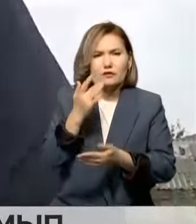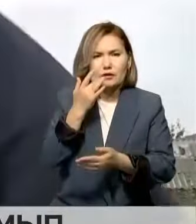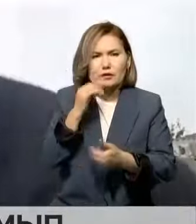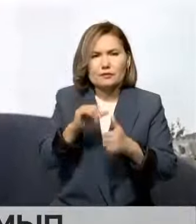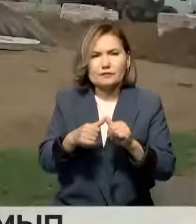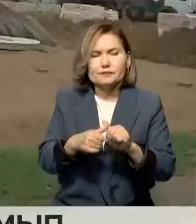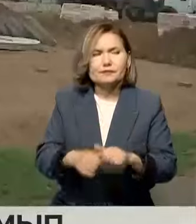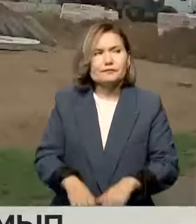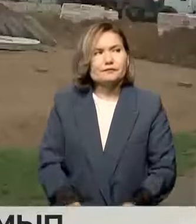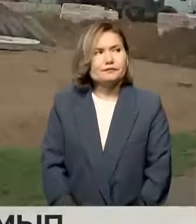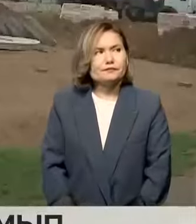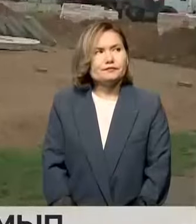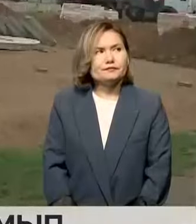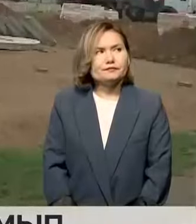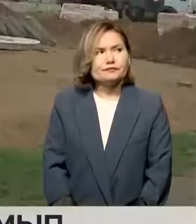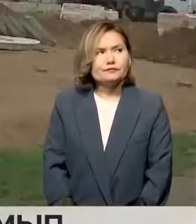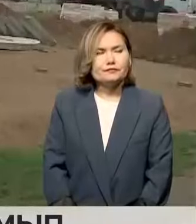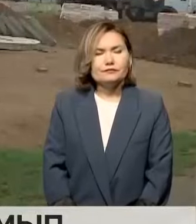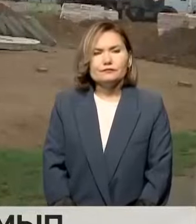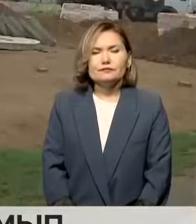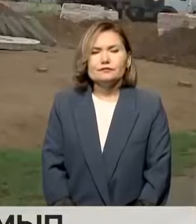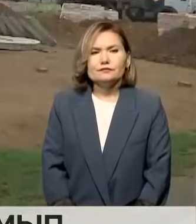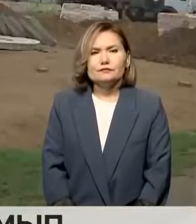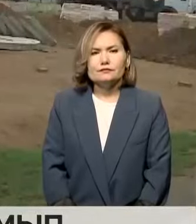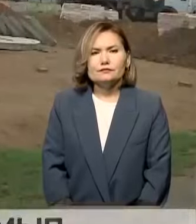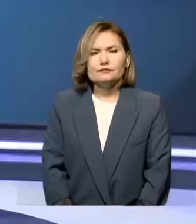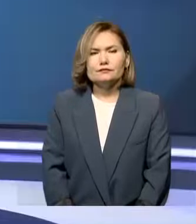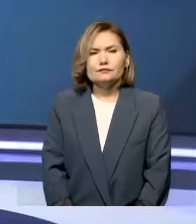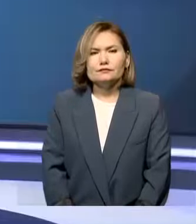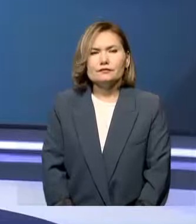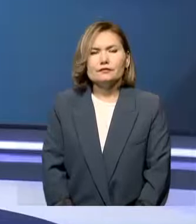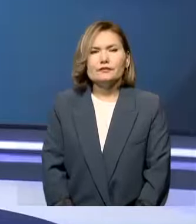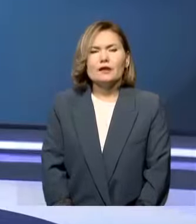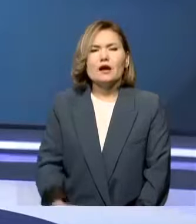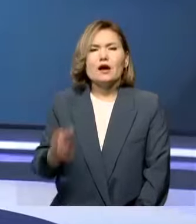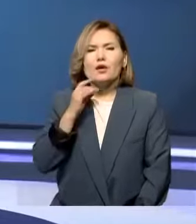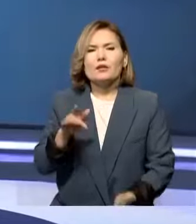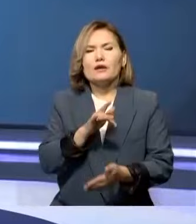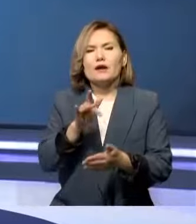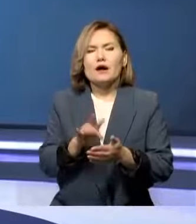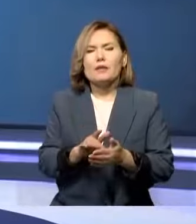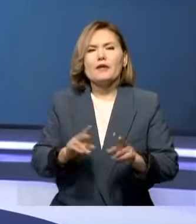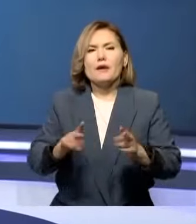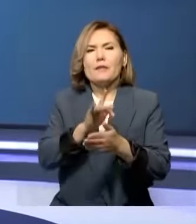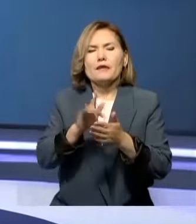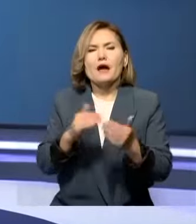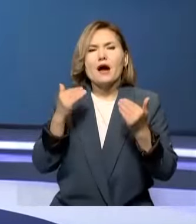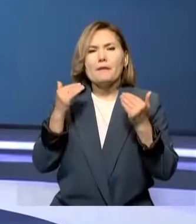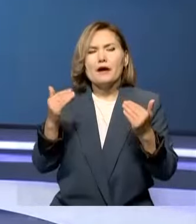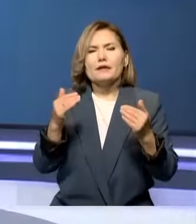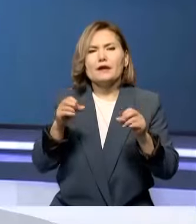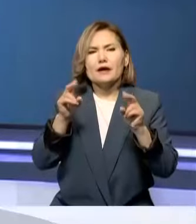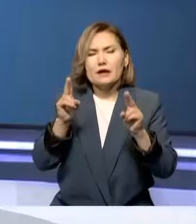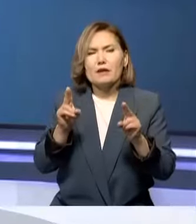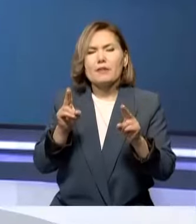Егіліков, Зарина Зұлбұқар, Қарағанды облысы, 24 кейзет. Қызылордадан Елордаға батыр мен елшілер